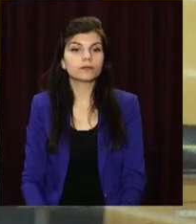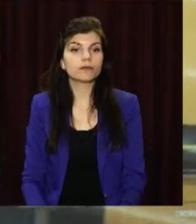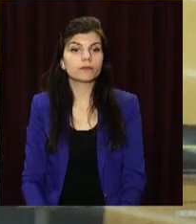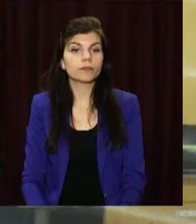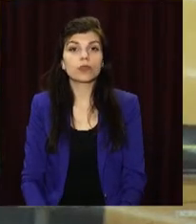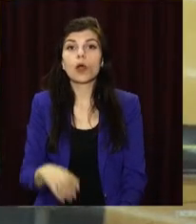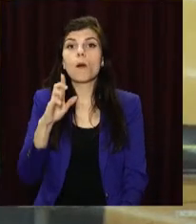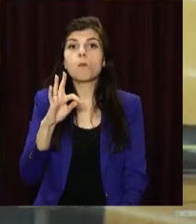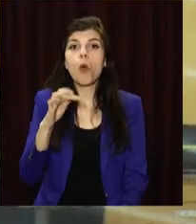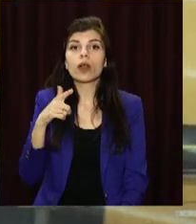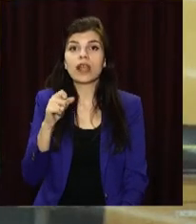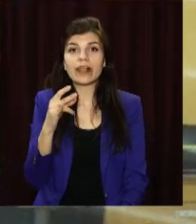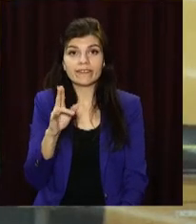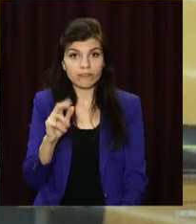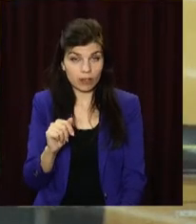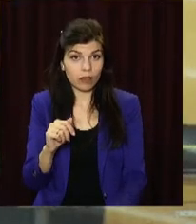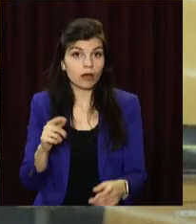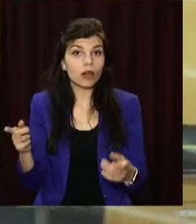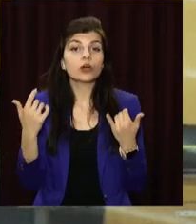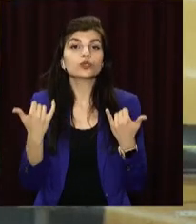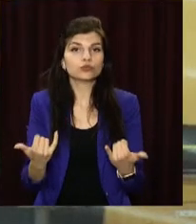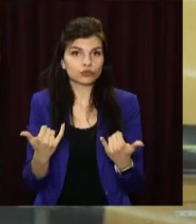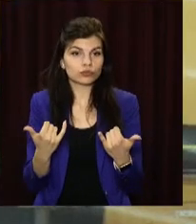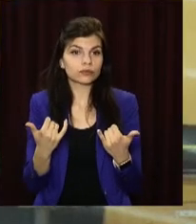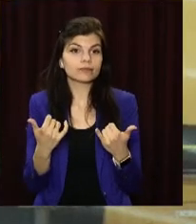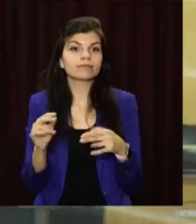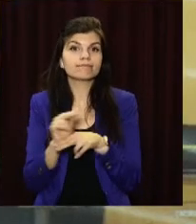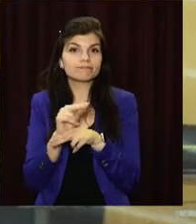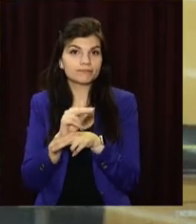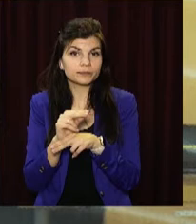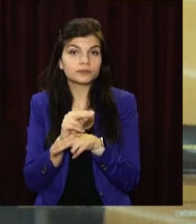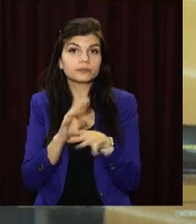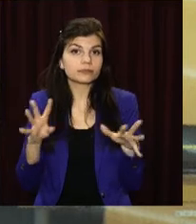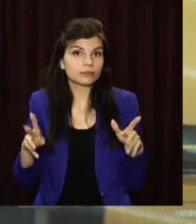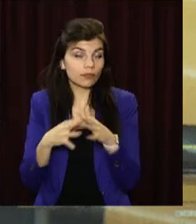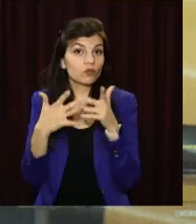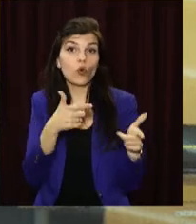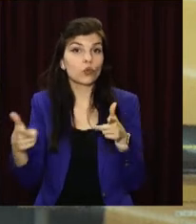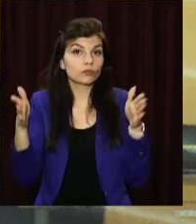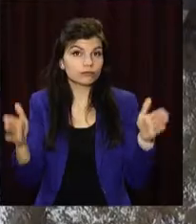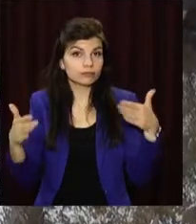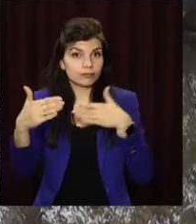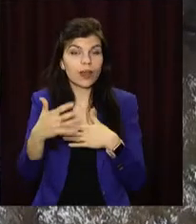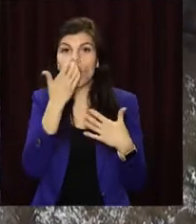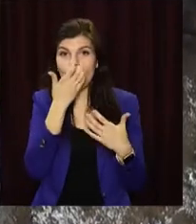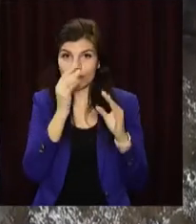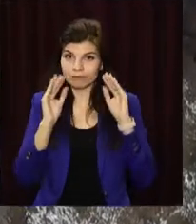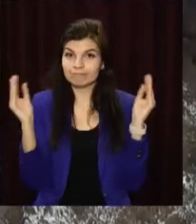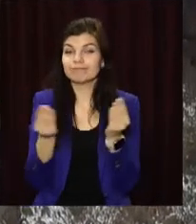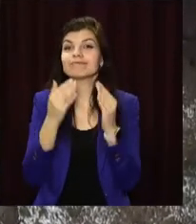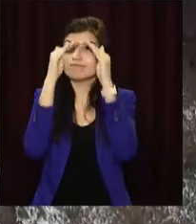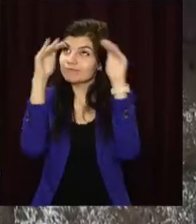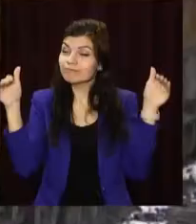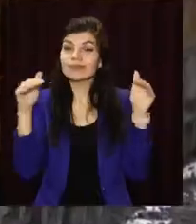У Богданівці з нуля зводять сучасну амбулаторію. Роботи в розпалі, вже готова коробка будівлі, утеплений фасад та